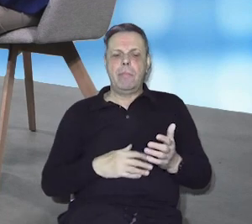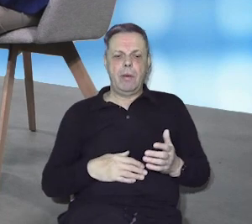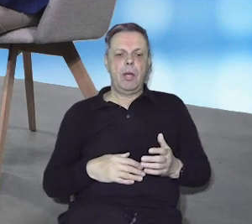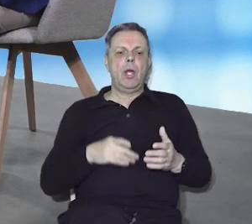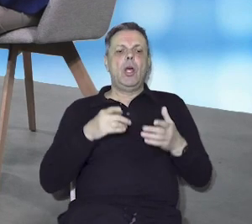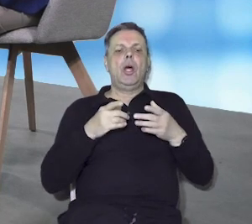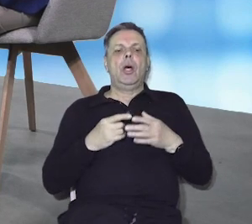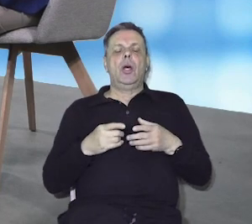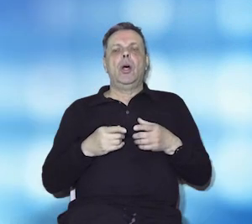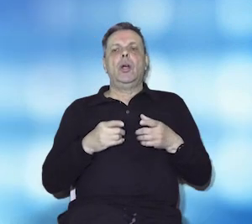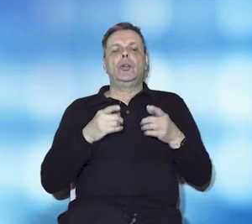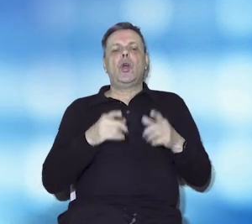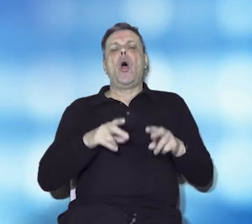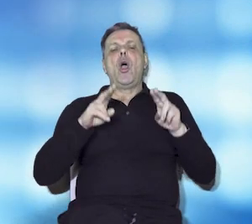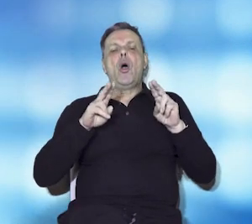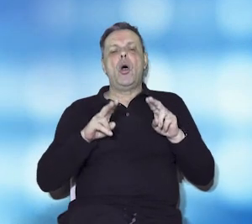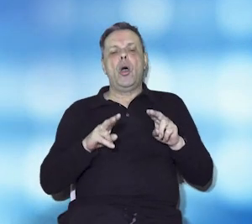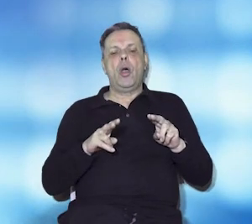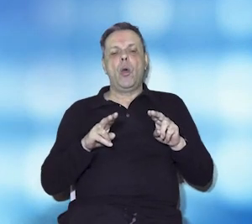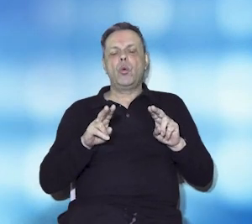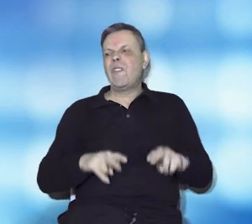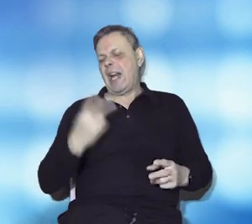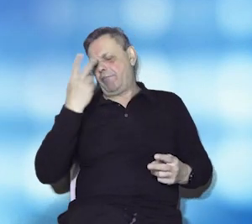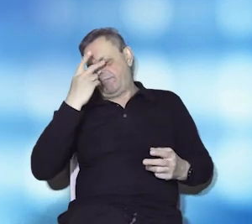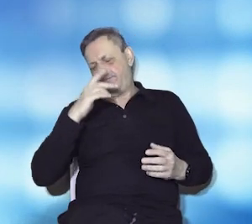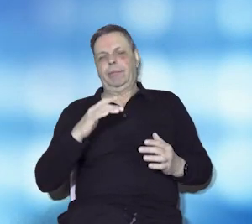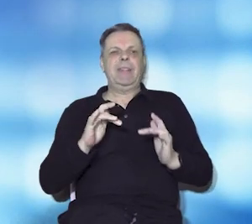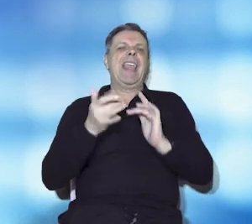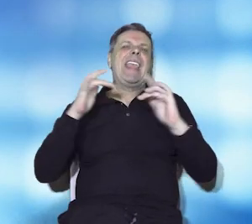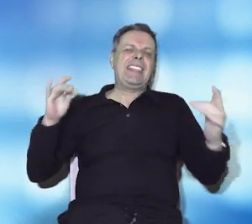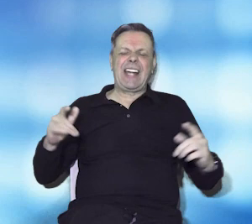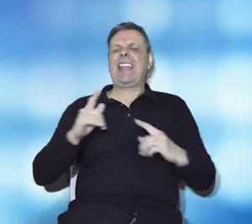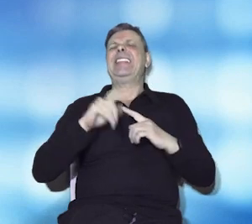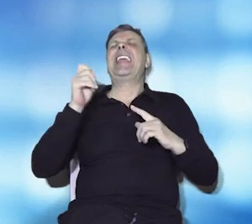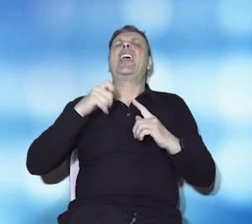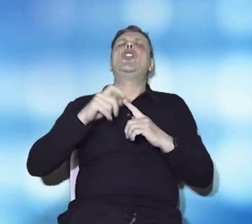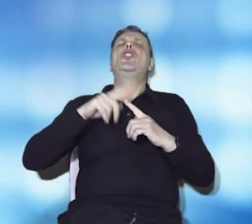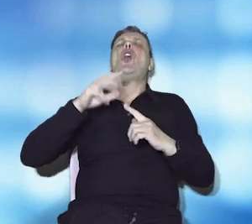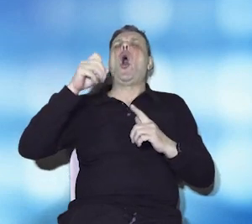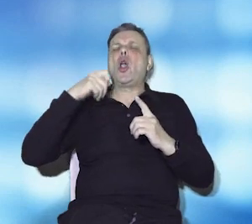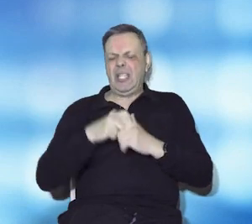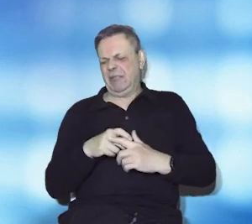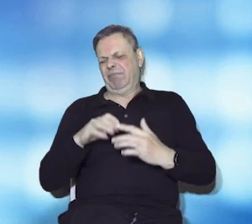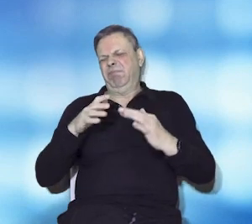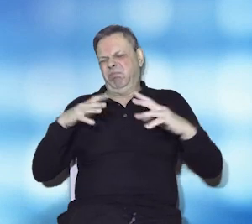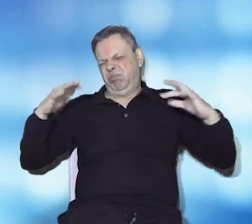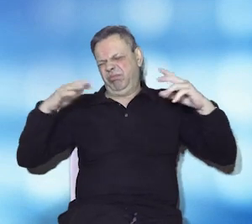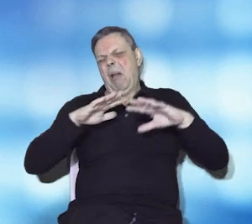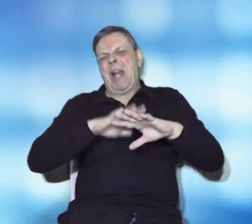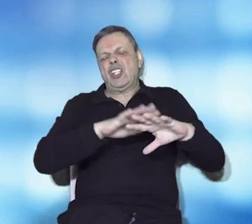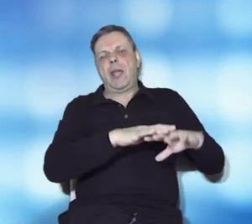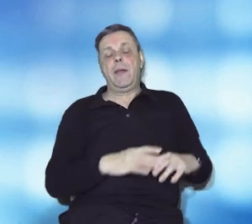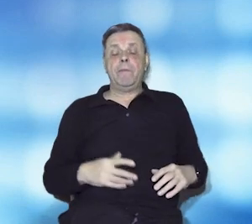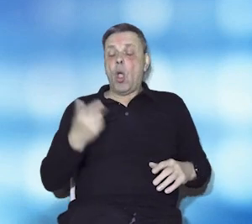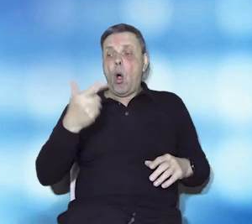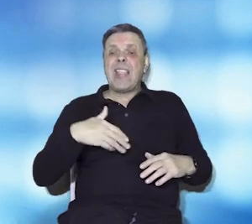zapravo. Kako je to sad internetska senzacija, ti TikTok, Instagram i te stvari, i onda stavio neki kratki